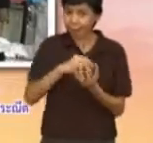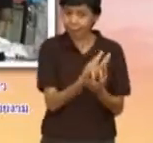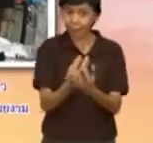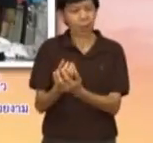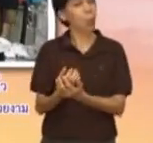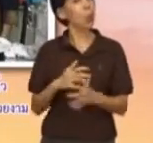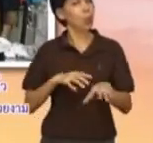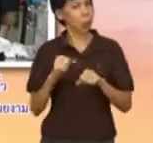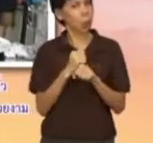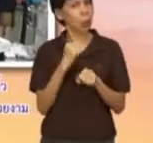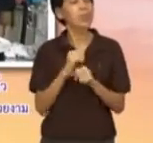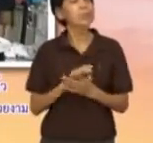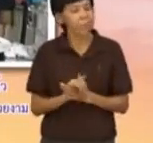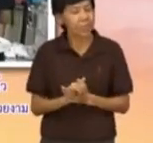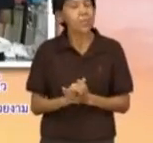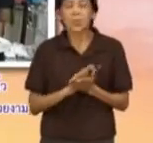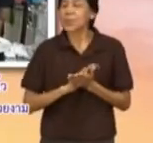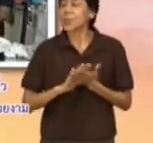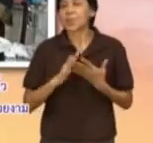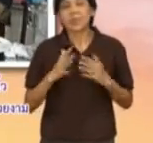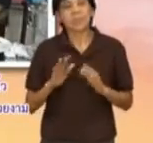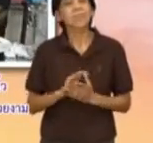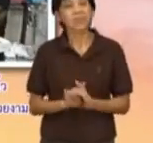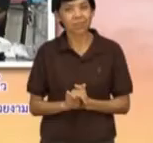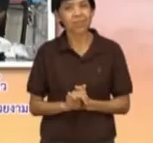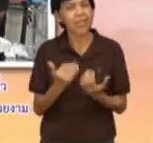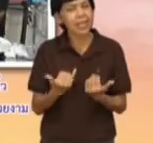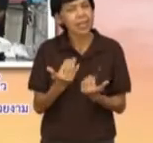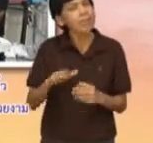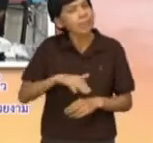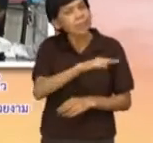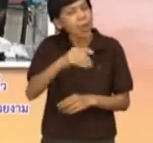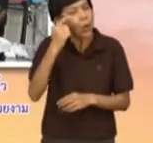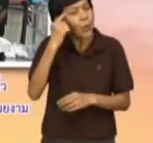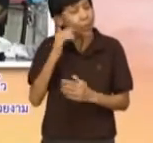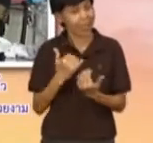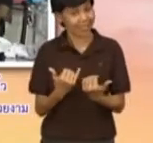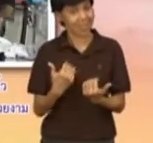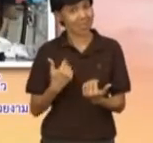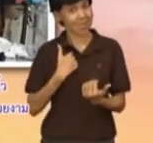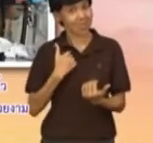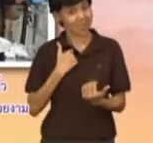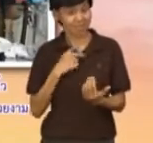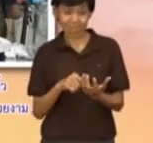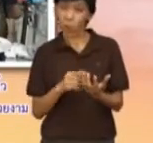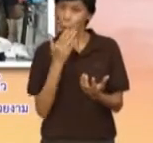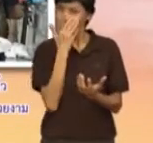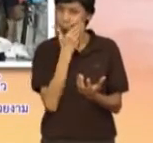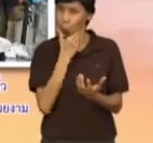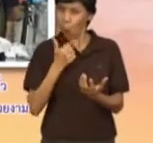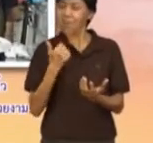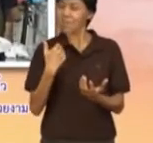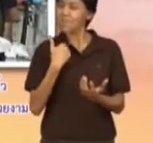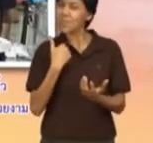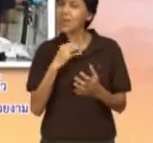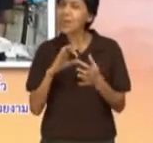ประณีตนะคะนี่แต่ในที่สุดก็เสร็จเรียบร้อยออกมาแล้วนะคะเรามาทราบกันดีกว่าค่ะว่านอกจากสีสันจะสวยงามอยู่